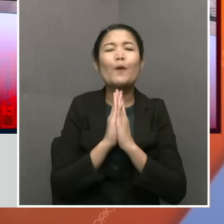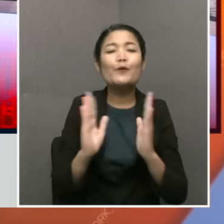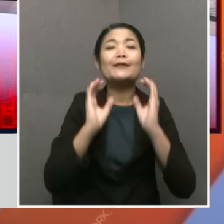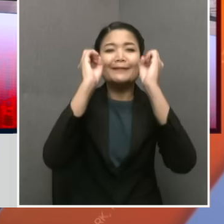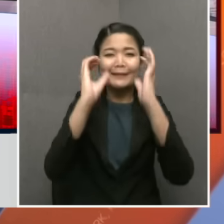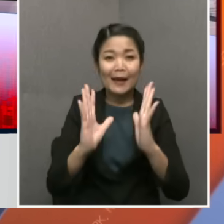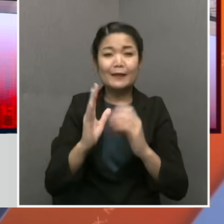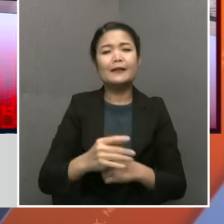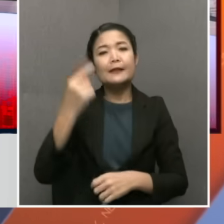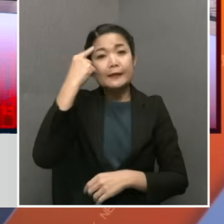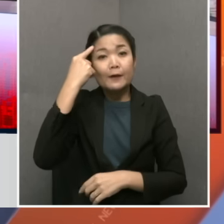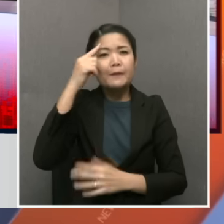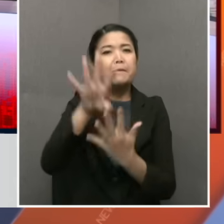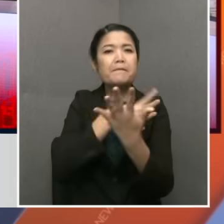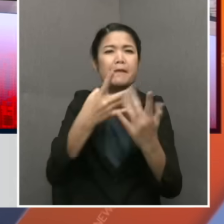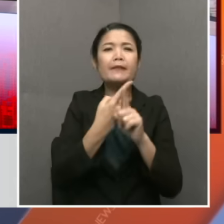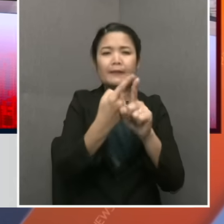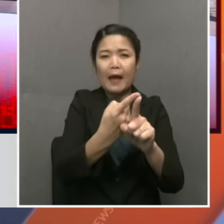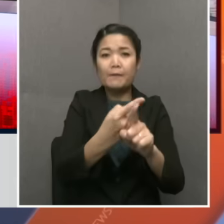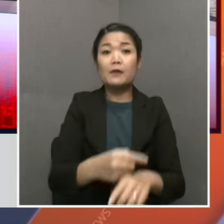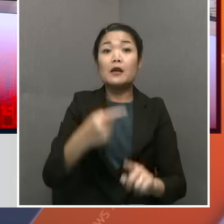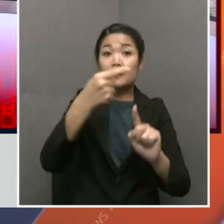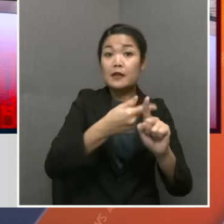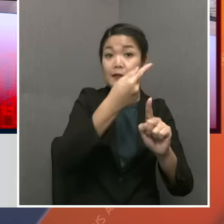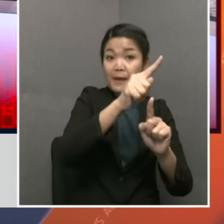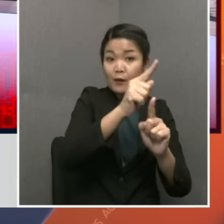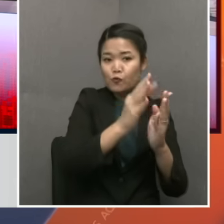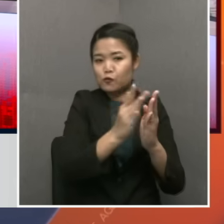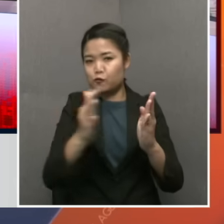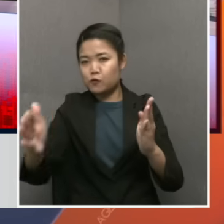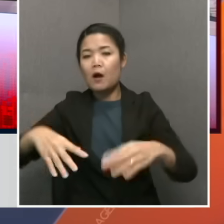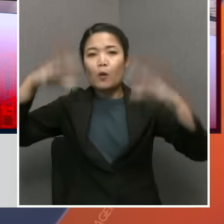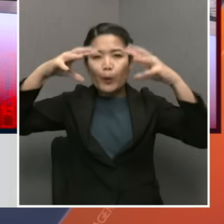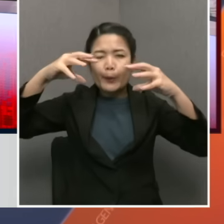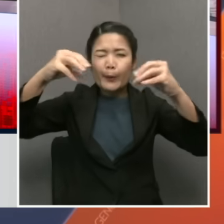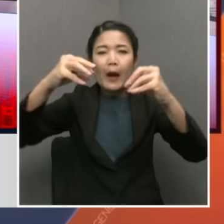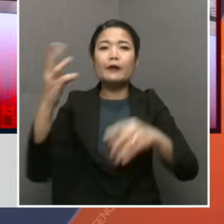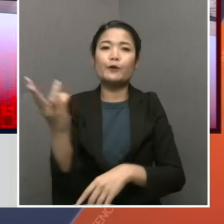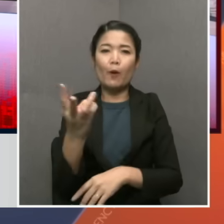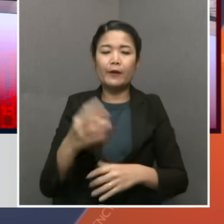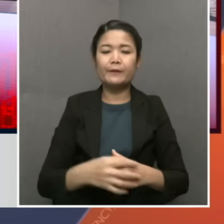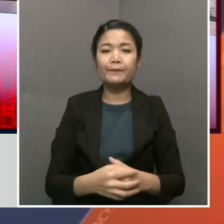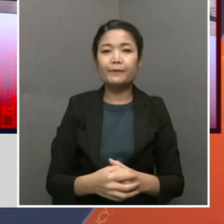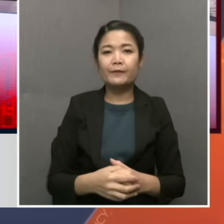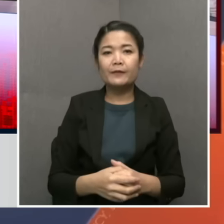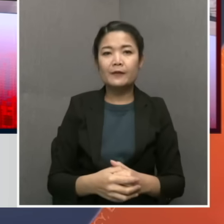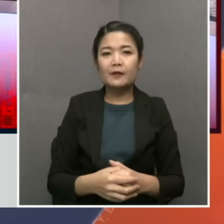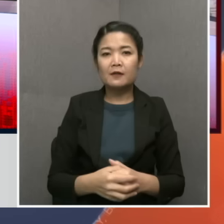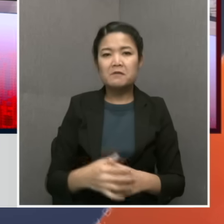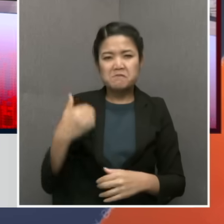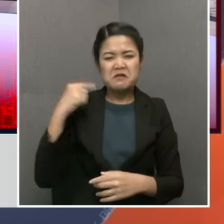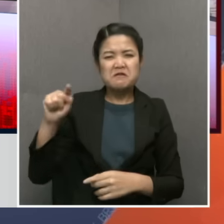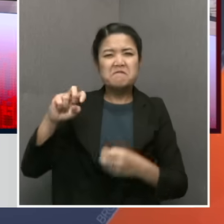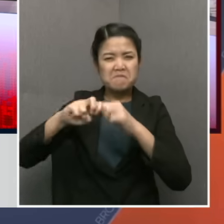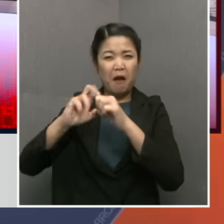นะครับตั้งแต่เดือนพฤศจิกายนเป็นต้นไปนี่ฝนจะน้อยกว่าปกตินะะน้อยกว่าปกติคือมีความรุนแรงของไนิโญ